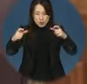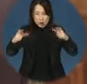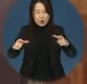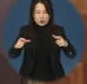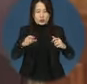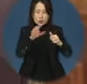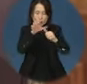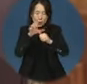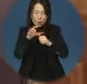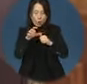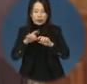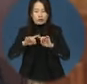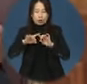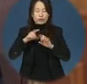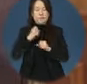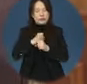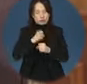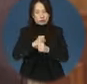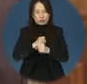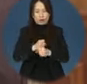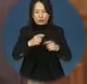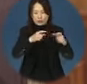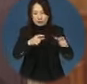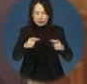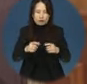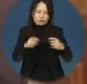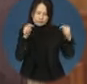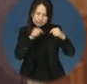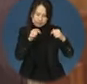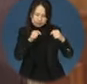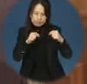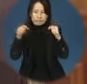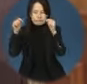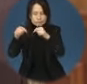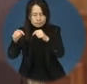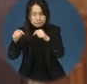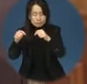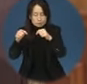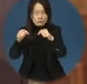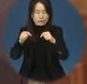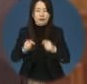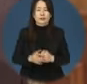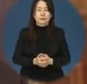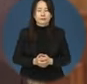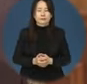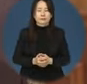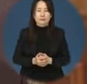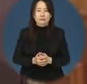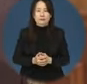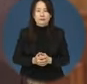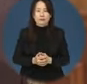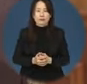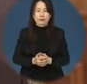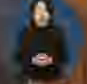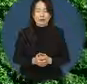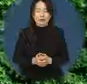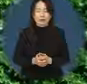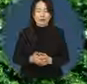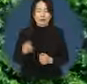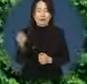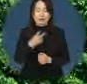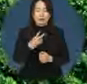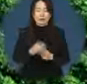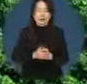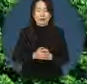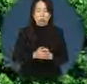지역에서 제안도 하고 지어 하고 논의했던 거군요 전부 경우에는 즉 새로운 식물 캔